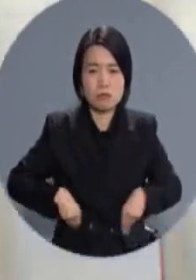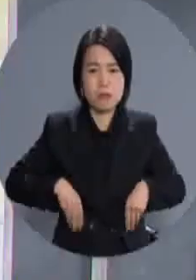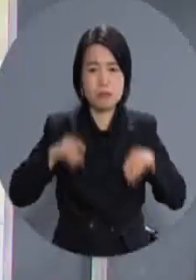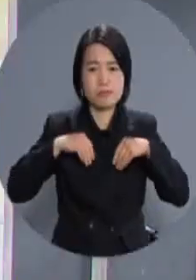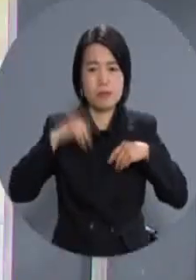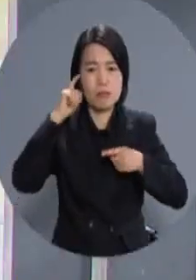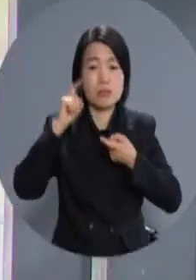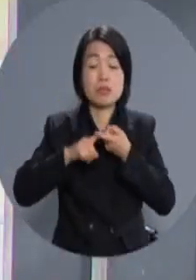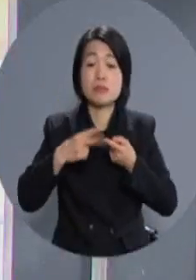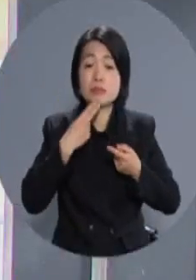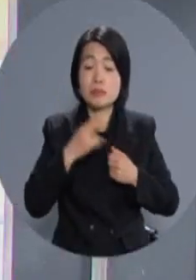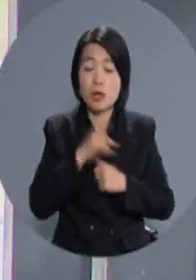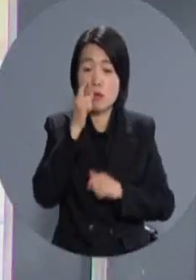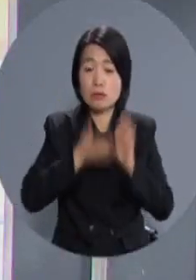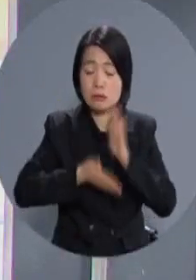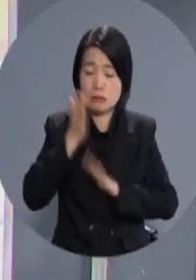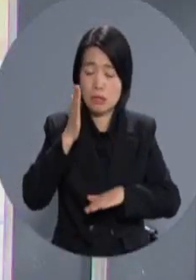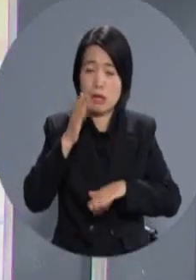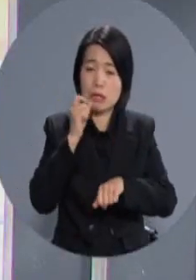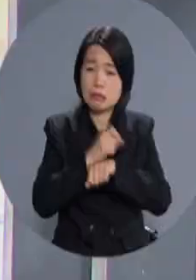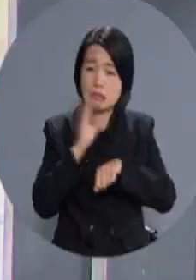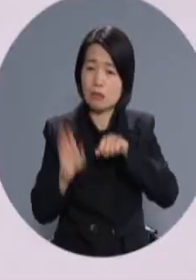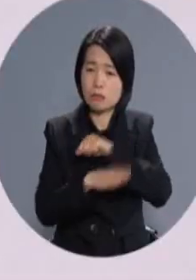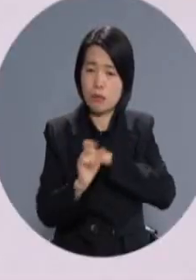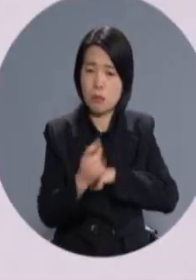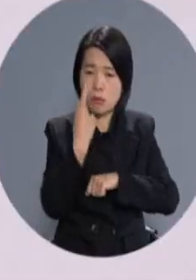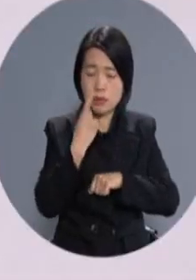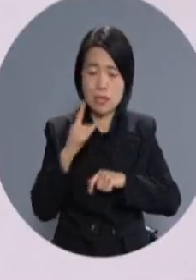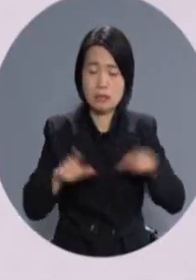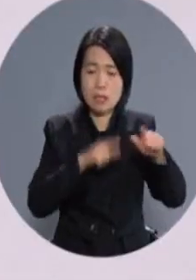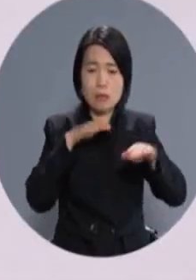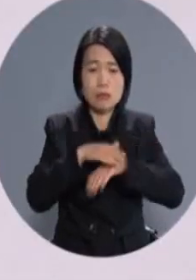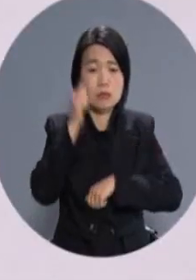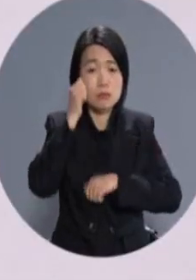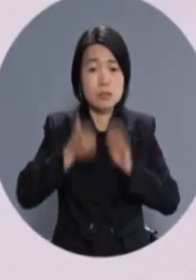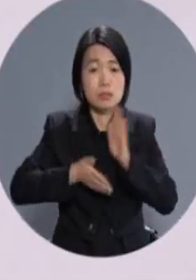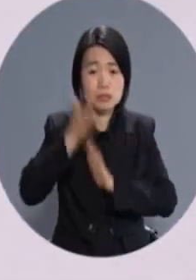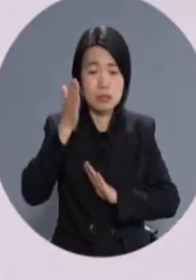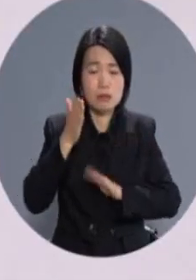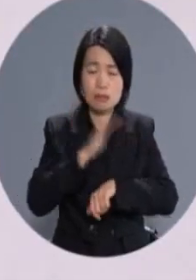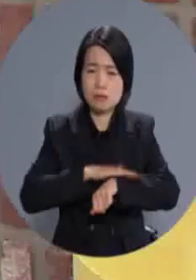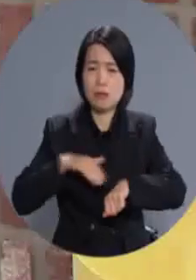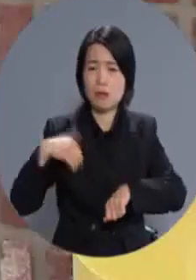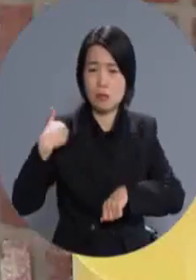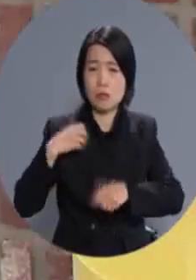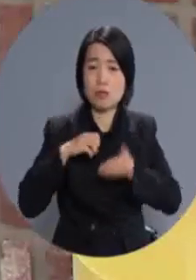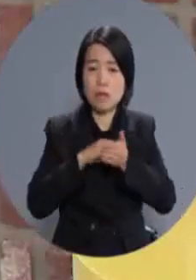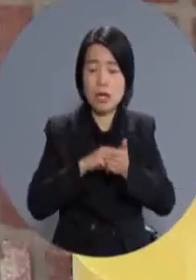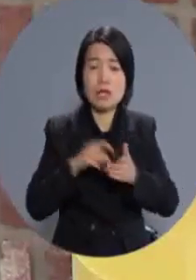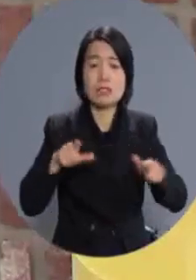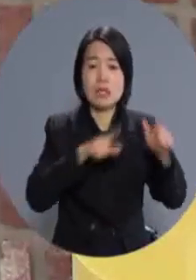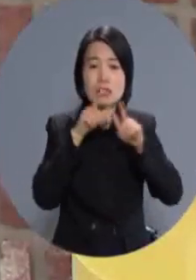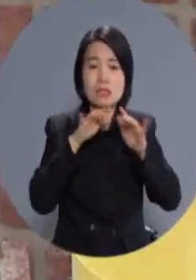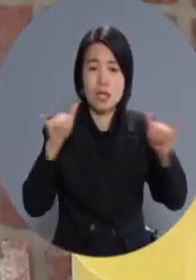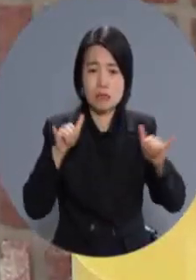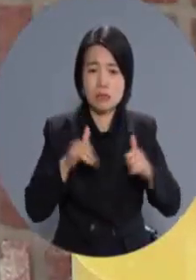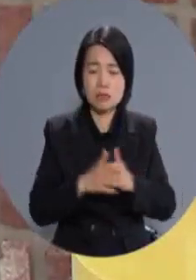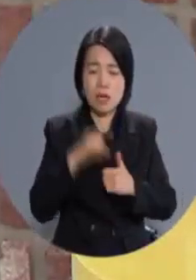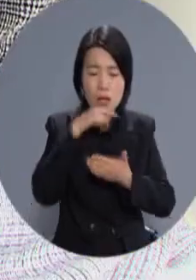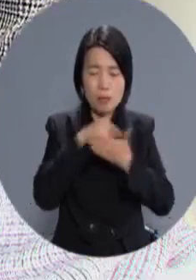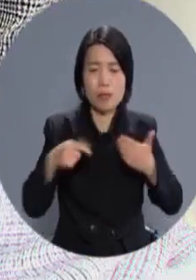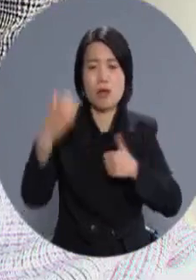가지고. 여수시가 허술한 행정을 펼치는 사이 생활형 숙박시설을 제대로 모르고 입주했던 주민들은